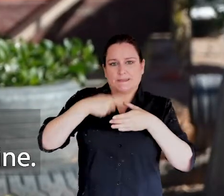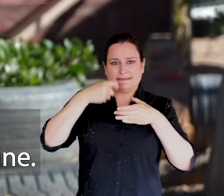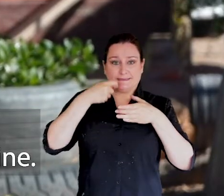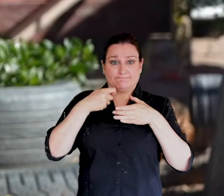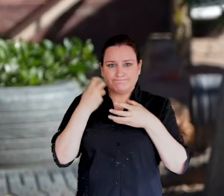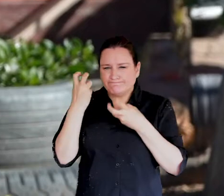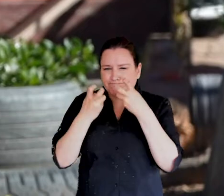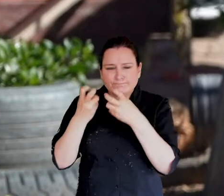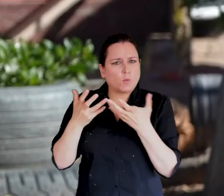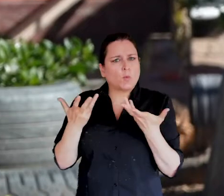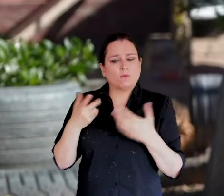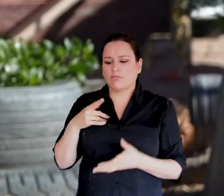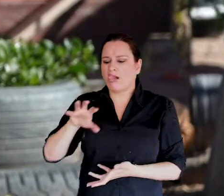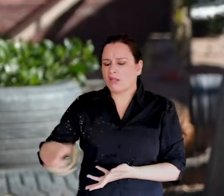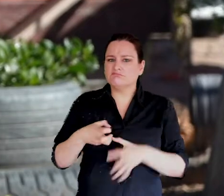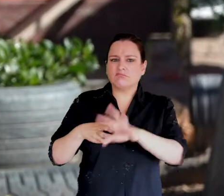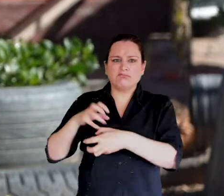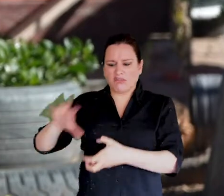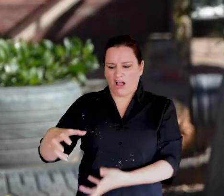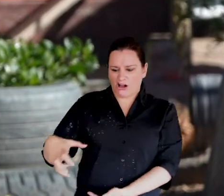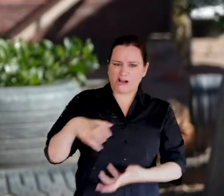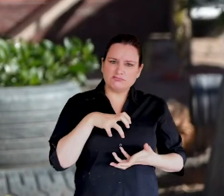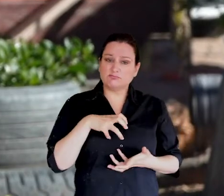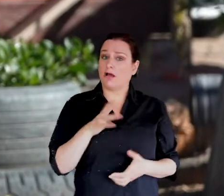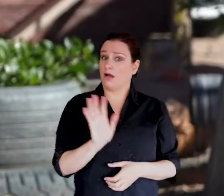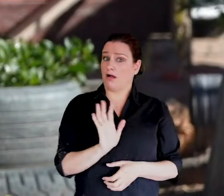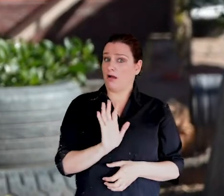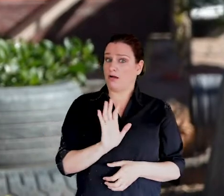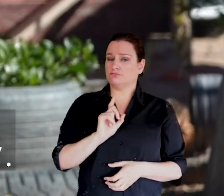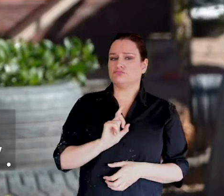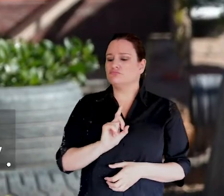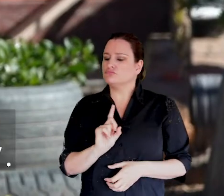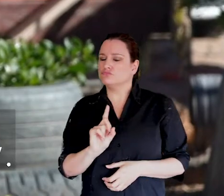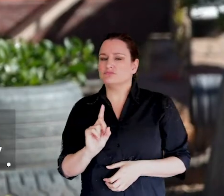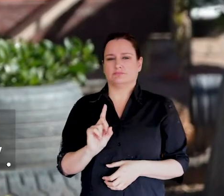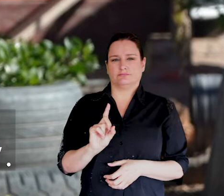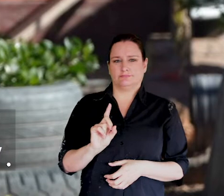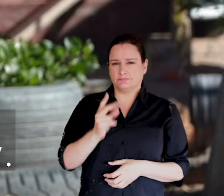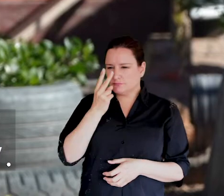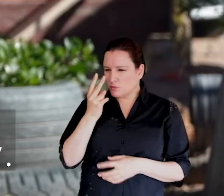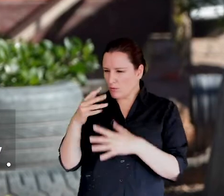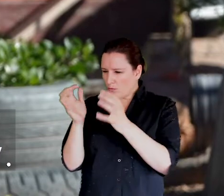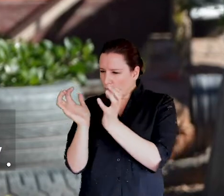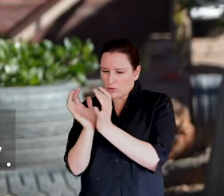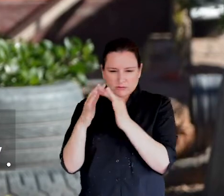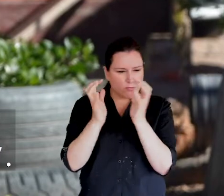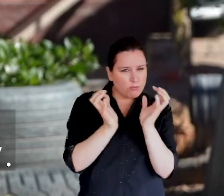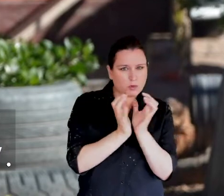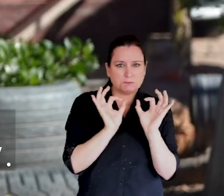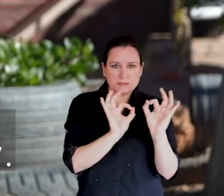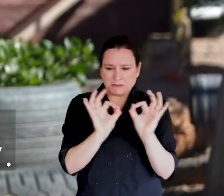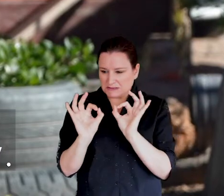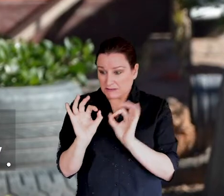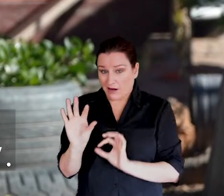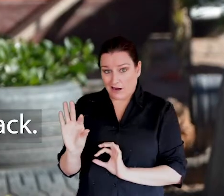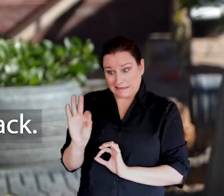vat. En as die medicijne vat, sy net nie. Je vat, je maak daar by die broiler. Die zwartstorm,